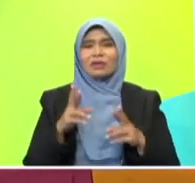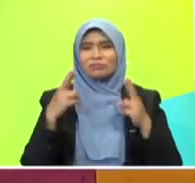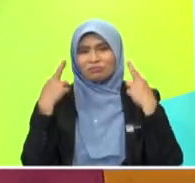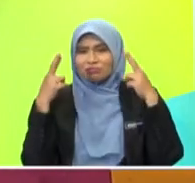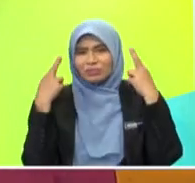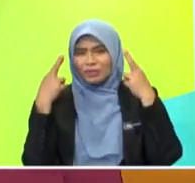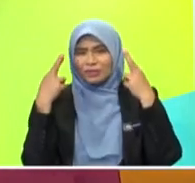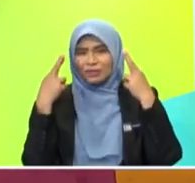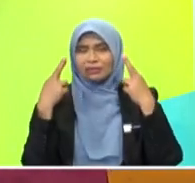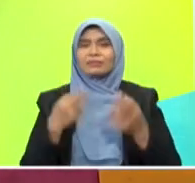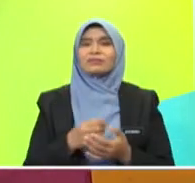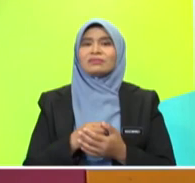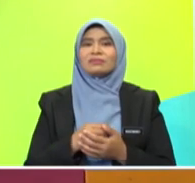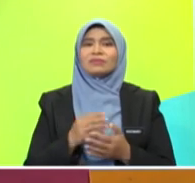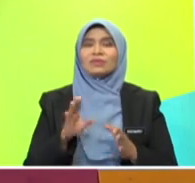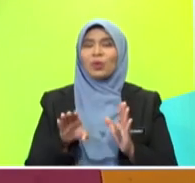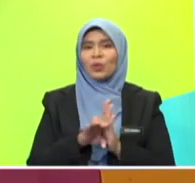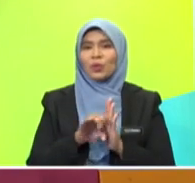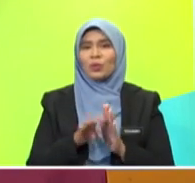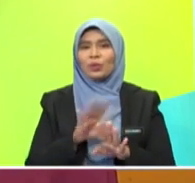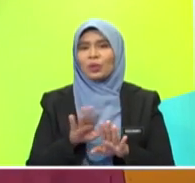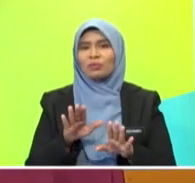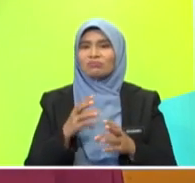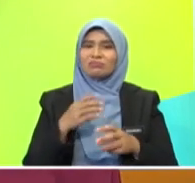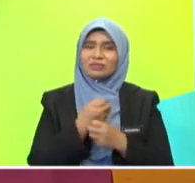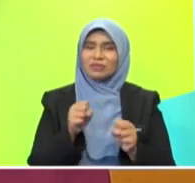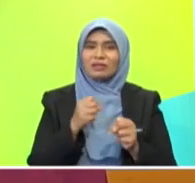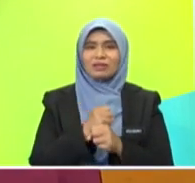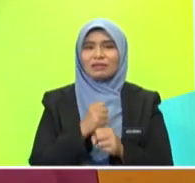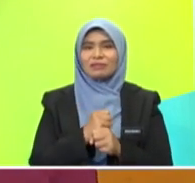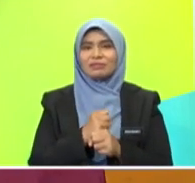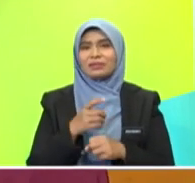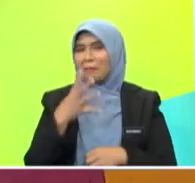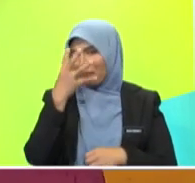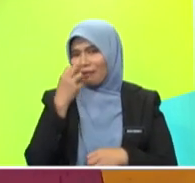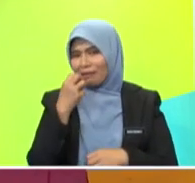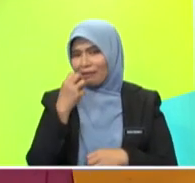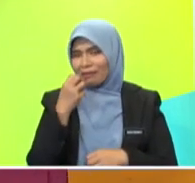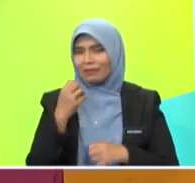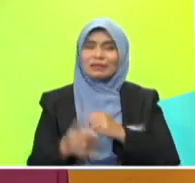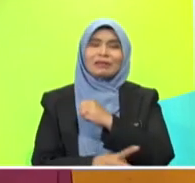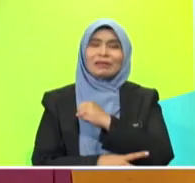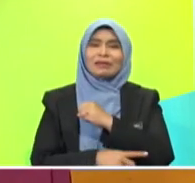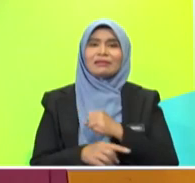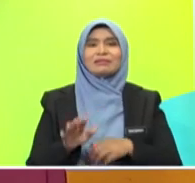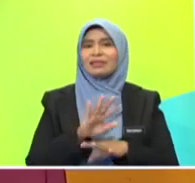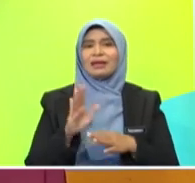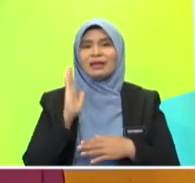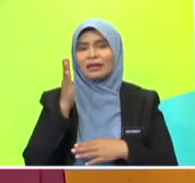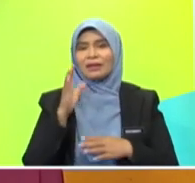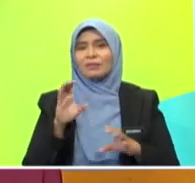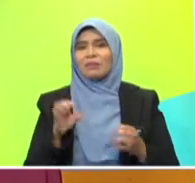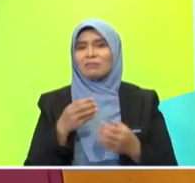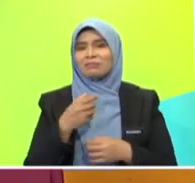betul kalau siapkan kerja nanti takut lagi kena denda kena marah jadi kamu tidak akan berasa